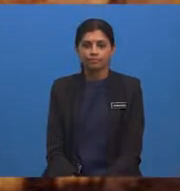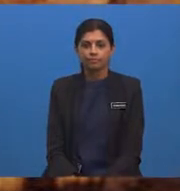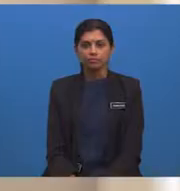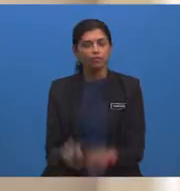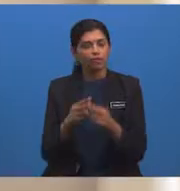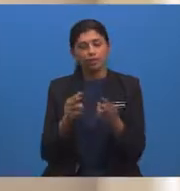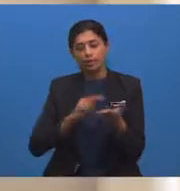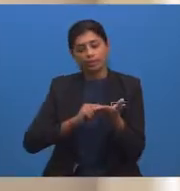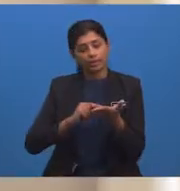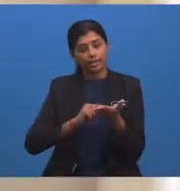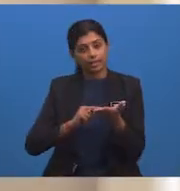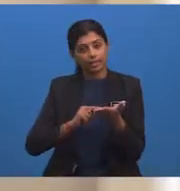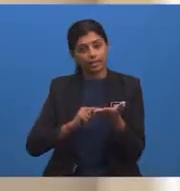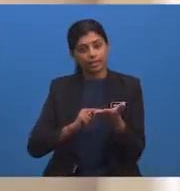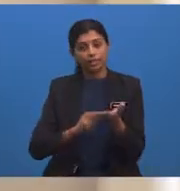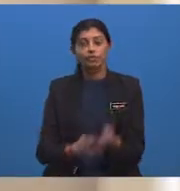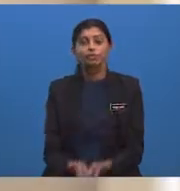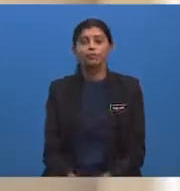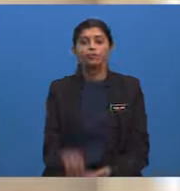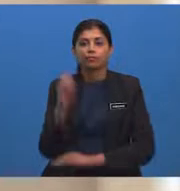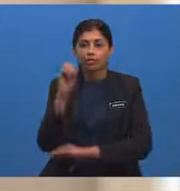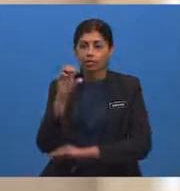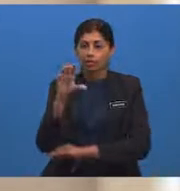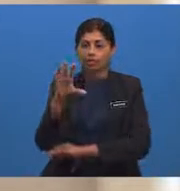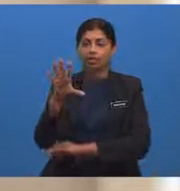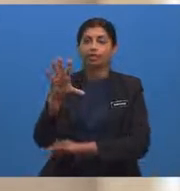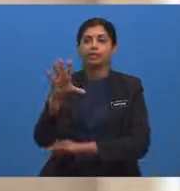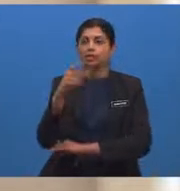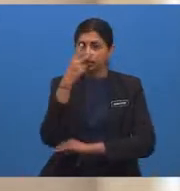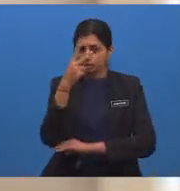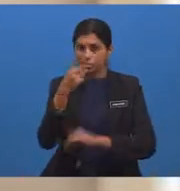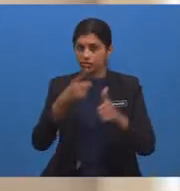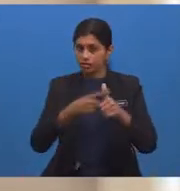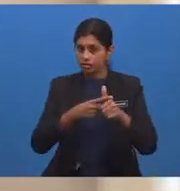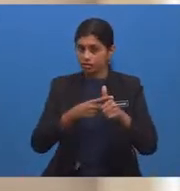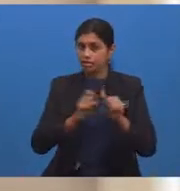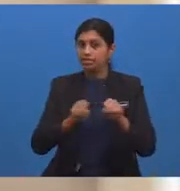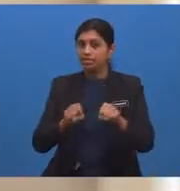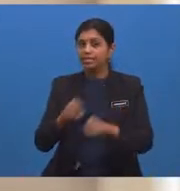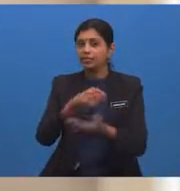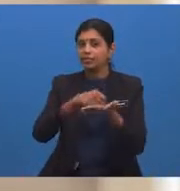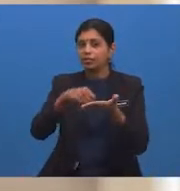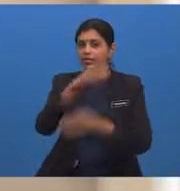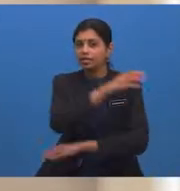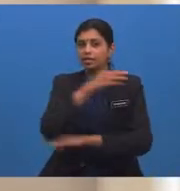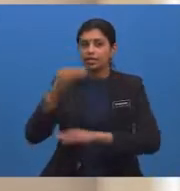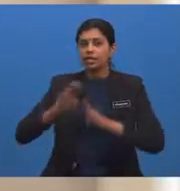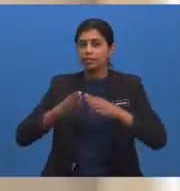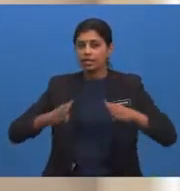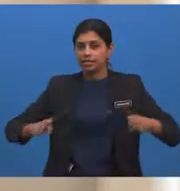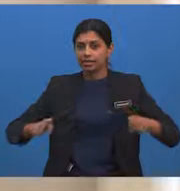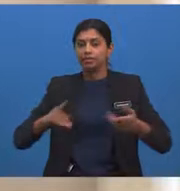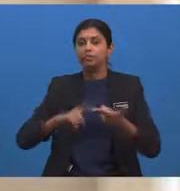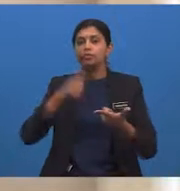bernilai. Perkembangan tersebut dapat dilihat dalam aspek A. Sistem tulisan dan bahasa,